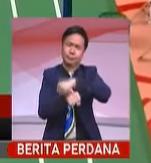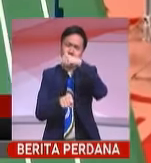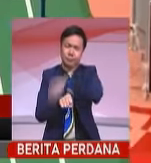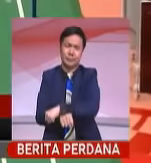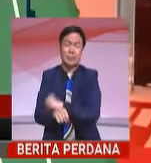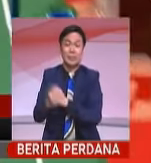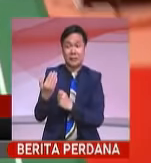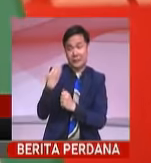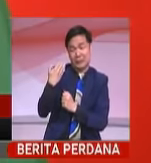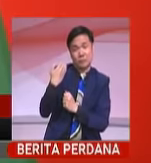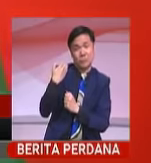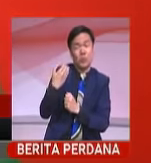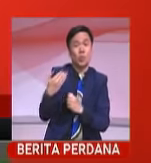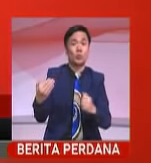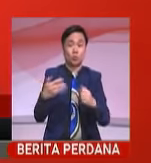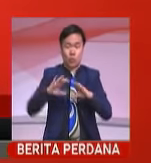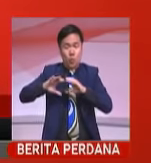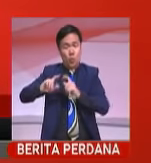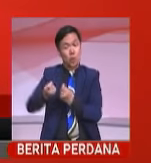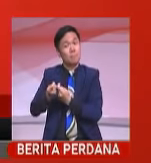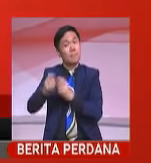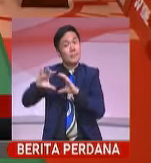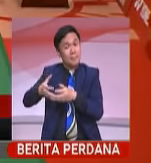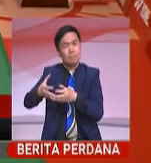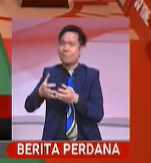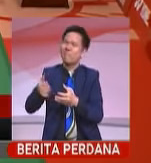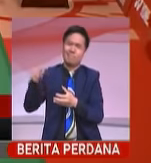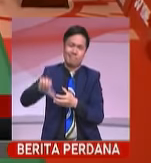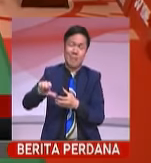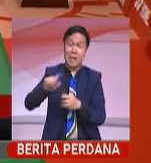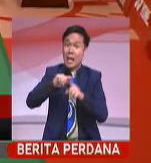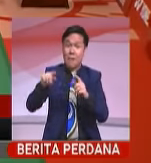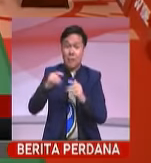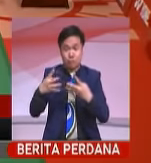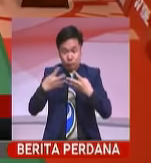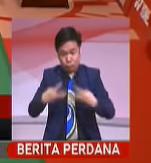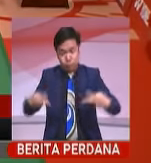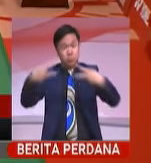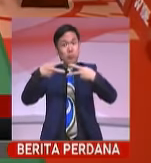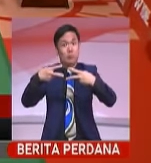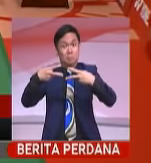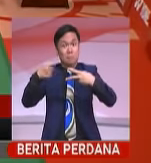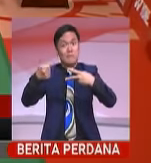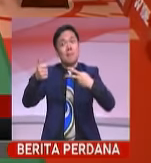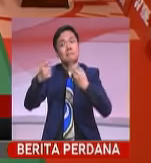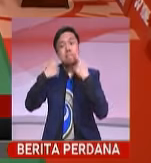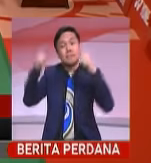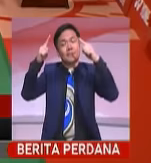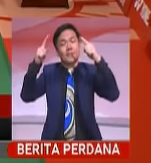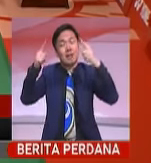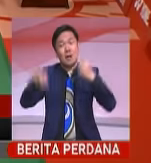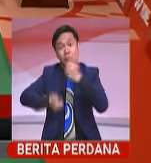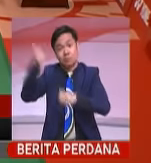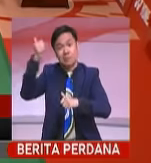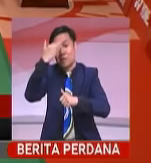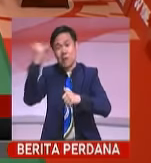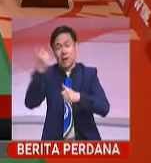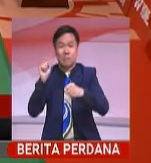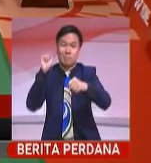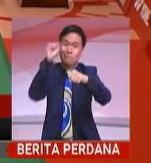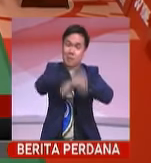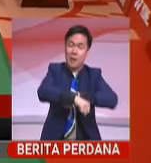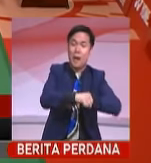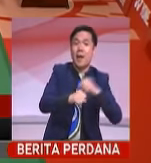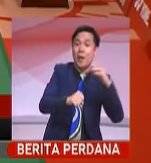kejohanan itu pada aksi peringkat kumpulan. Namun, mereka berjaya mara ke separuh akhir selepas mencatat kemenangan ke atas rakan